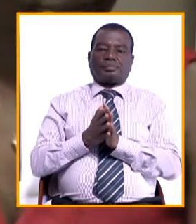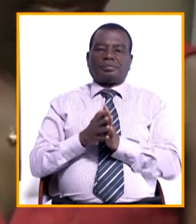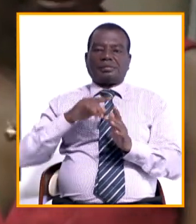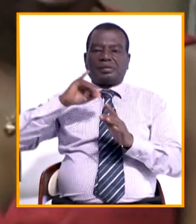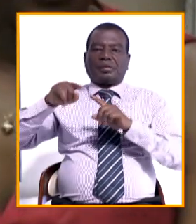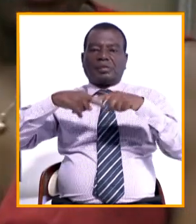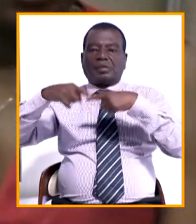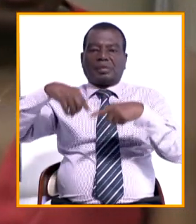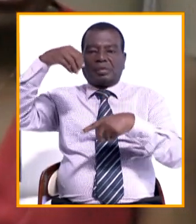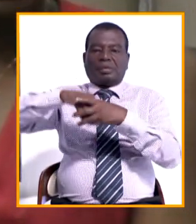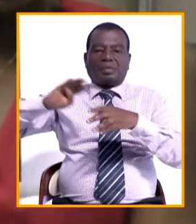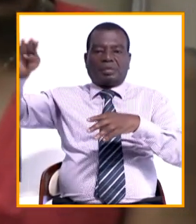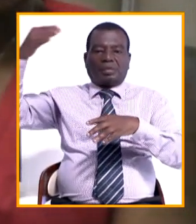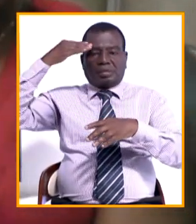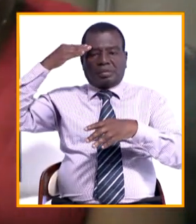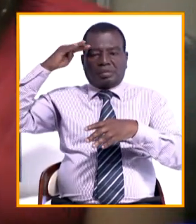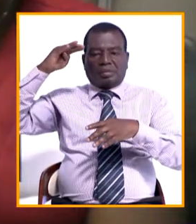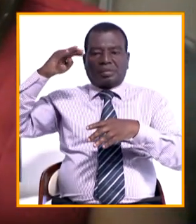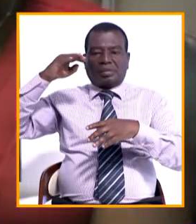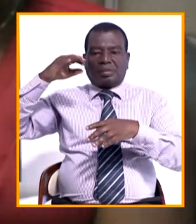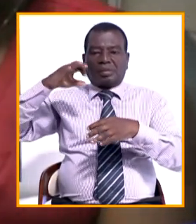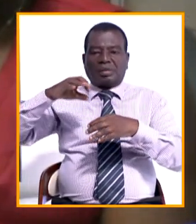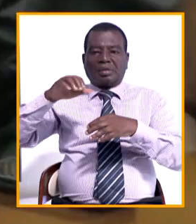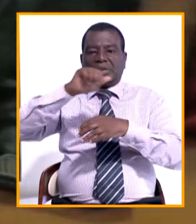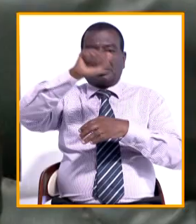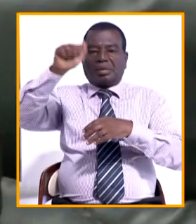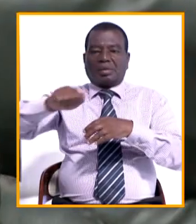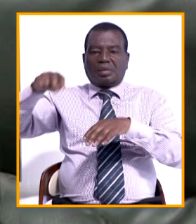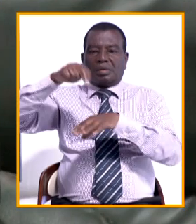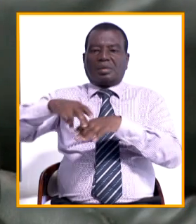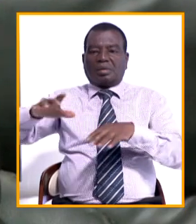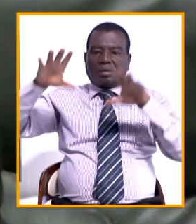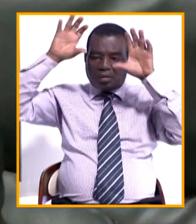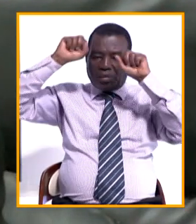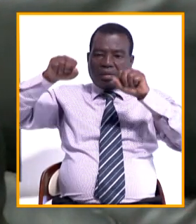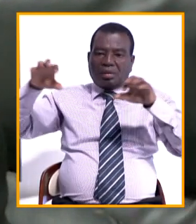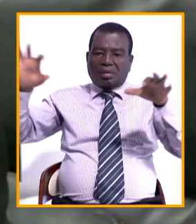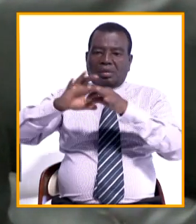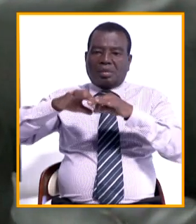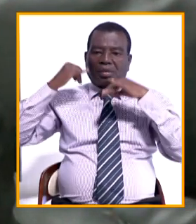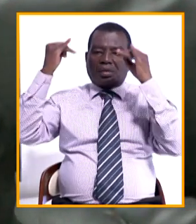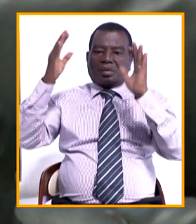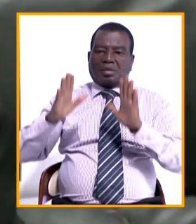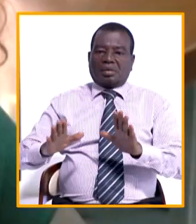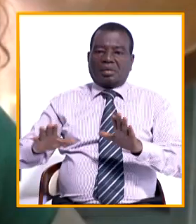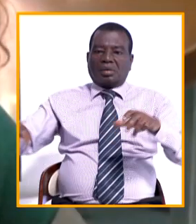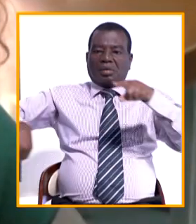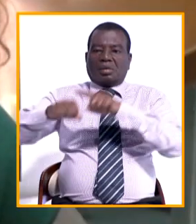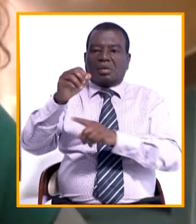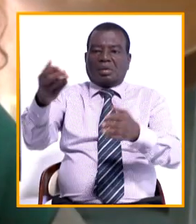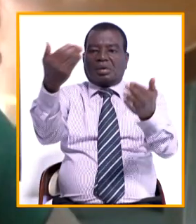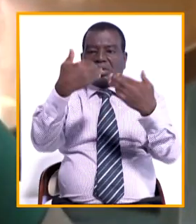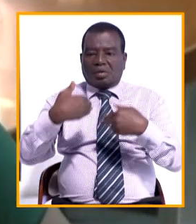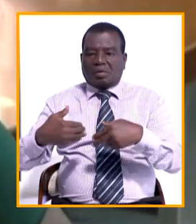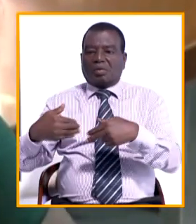de l'Éducation nationale et de l'alphabétisation, le président de la Fédération ivoirienne de football est porteur d'une excellente nouvelle